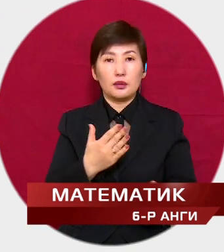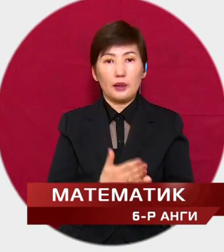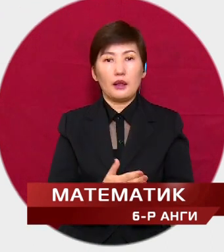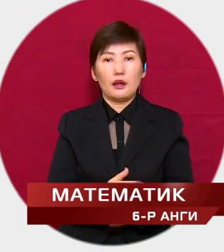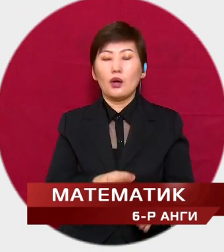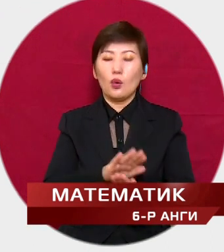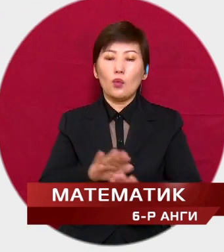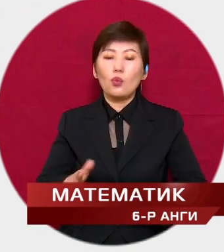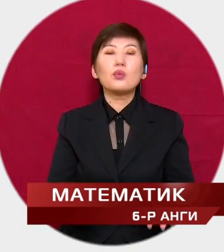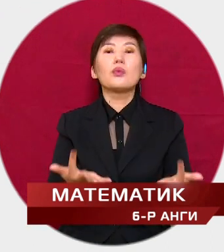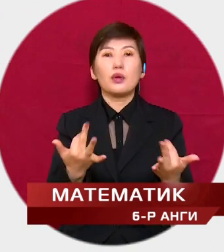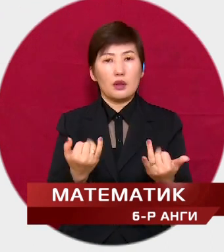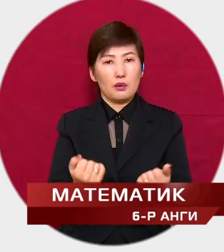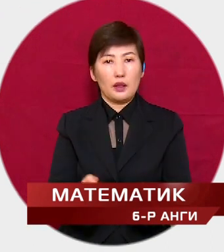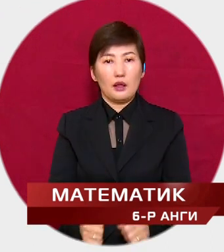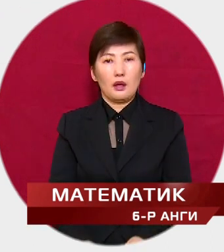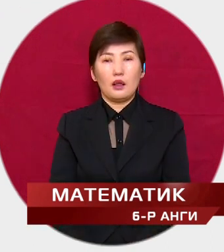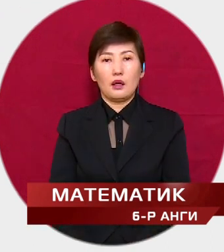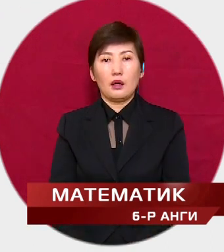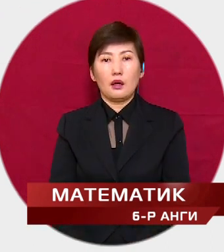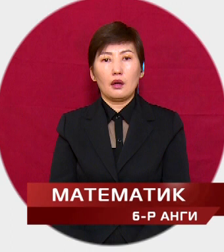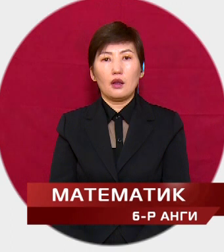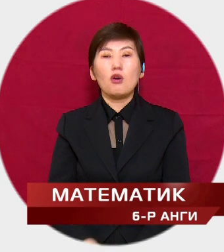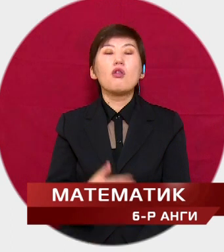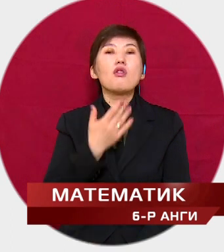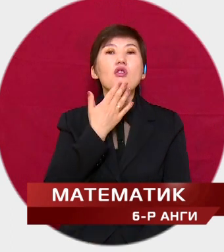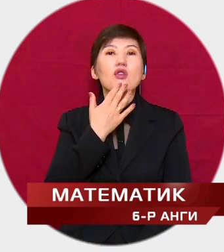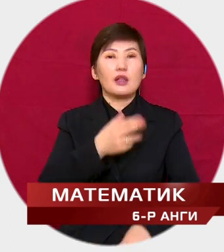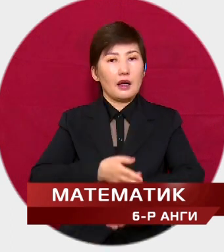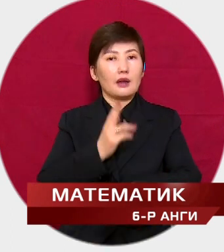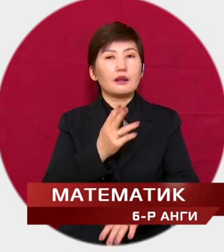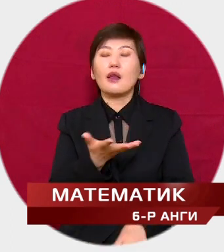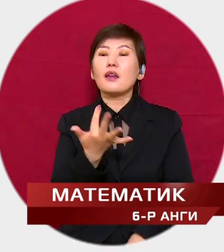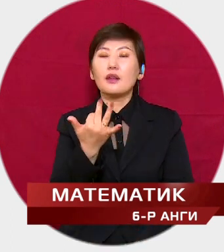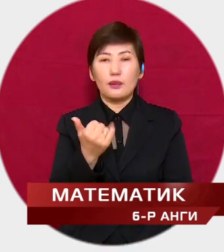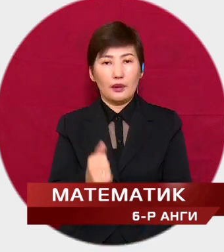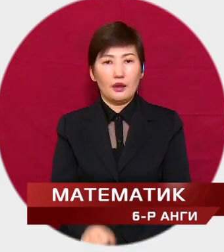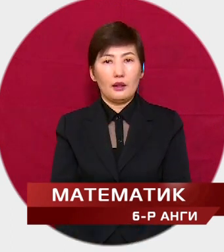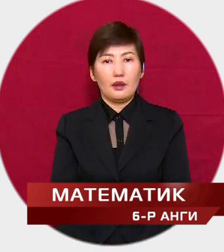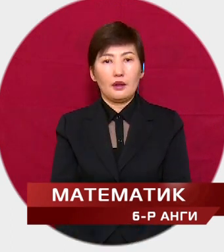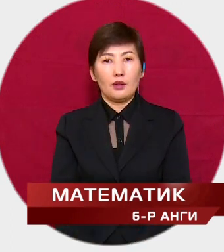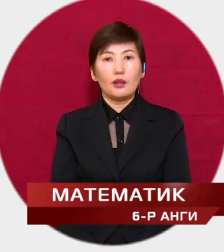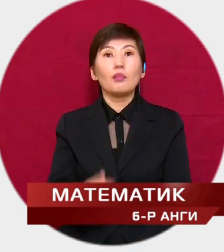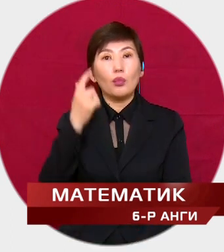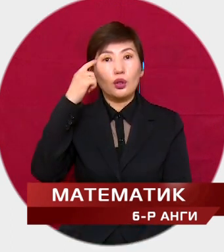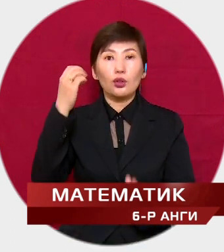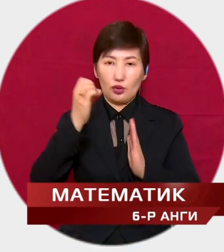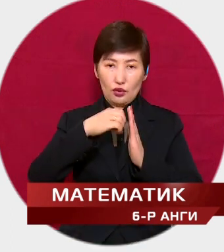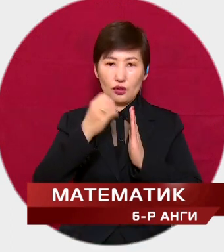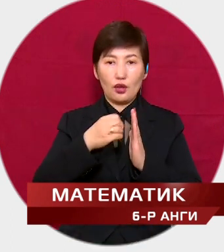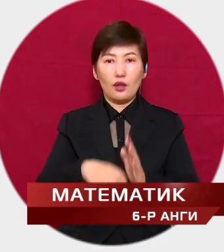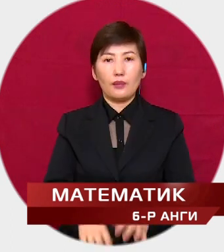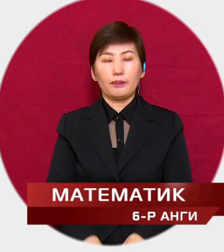олох юм байна. За ангийн сурагчдын одоо бүх өнгийн харандааны тоог бас тооцоолж олно гэсэн үг. За бодолтой